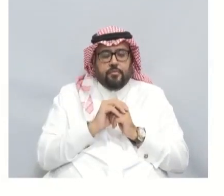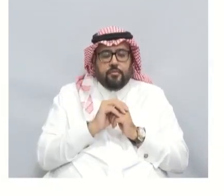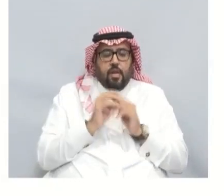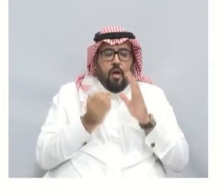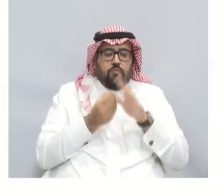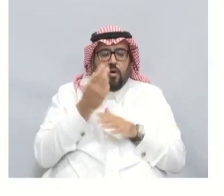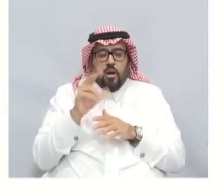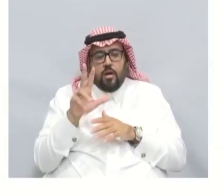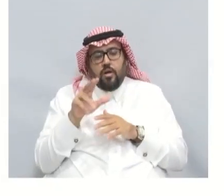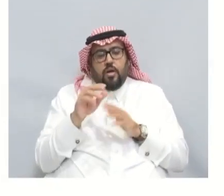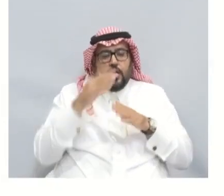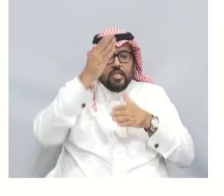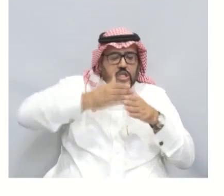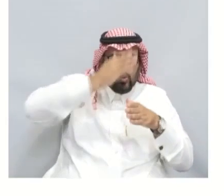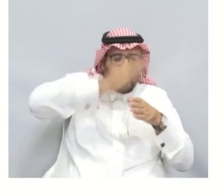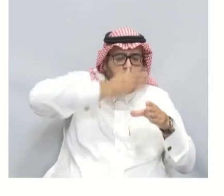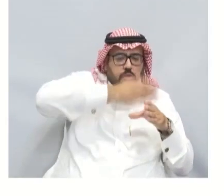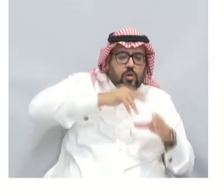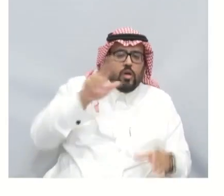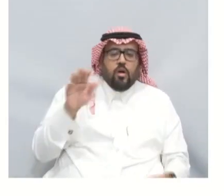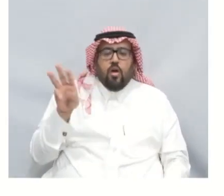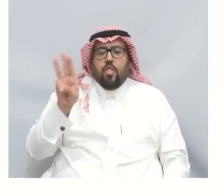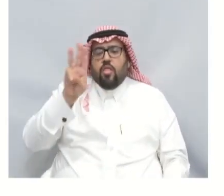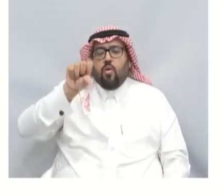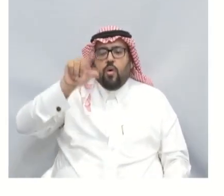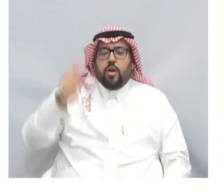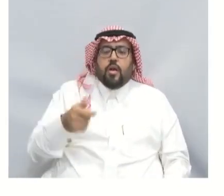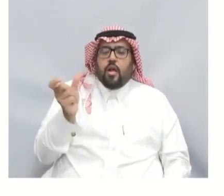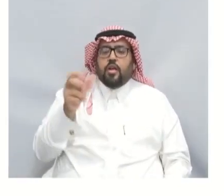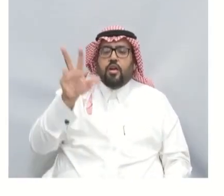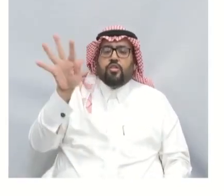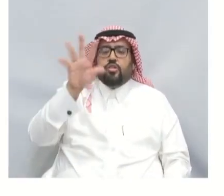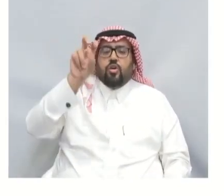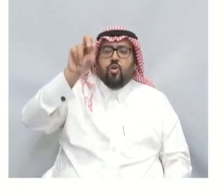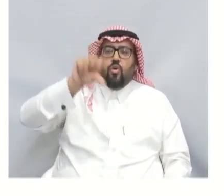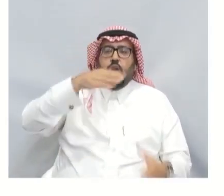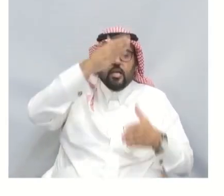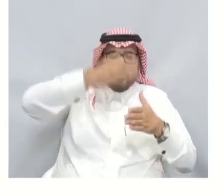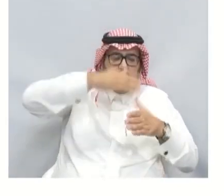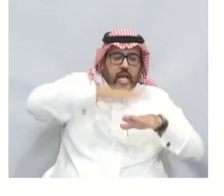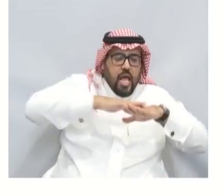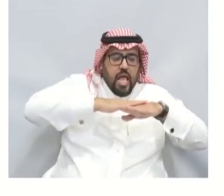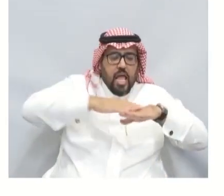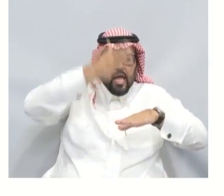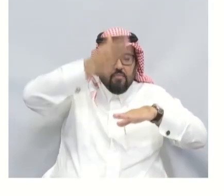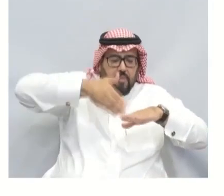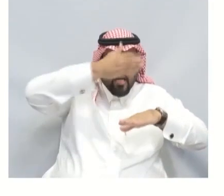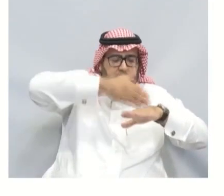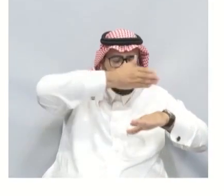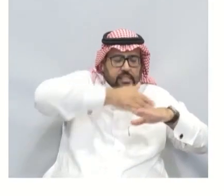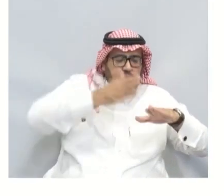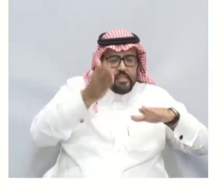ثوران الشقوق. الشقوق ما هي الشقوق؟ الشقوق عبارة عن شقوق تكون في ماذا؟ في القشرة ماذا؟